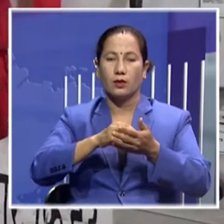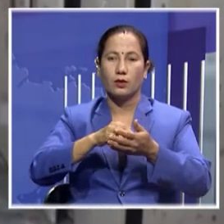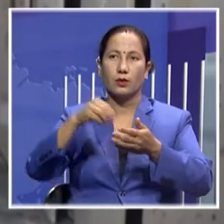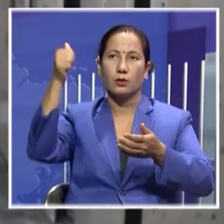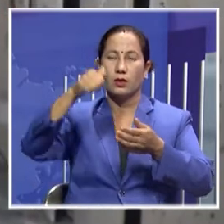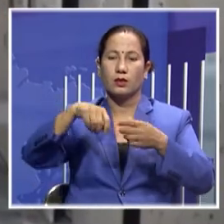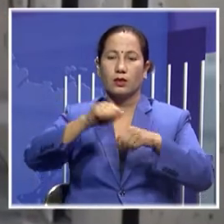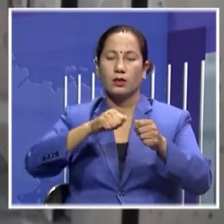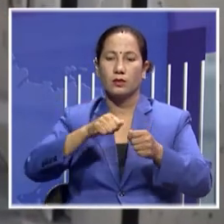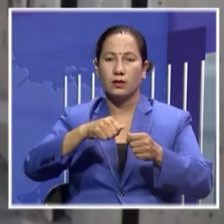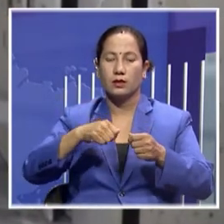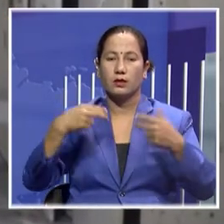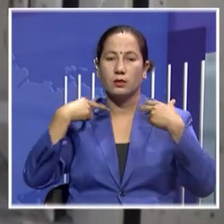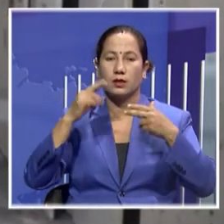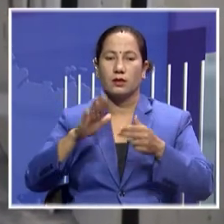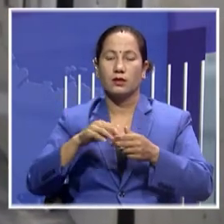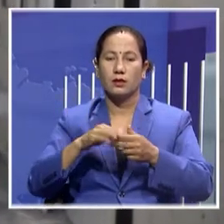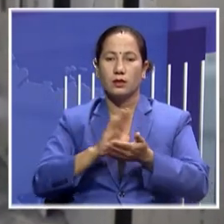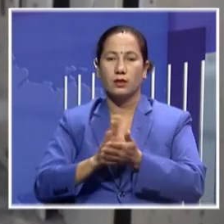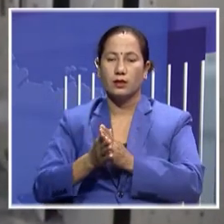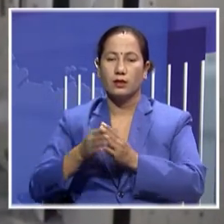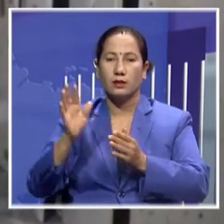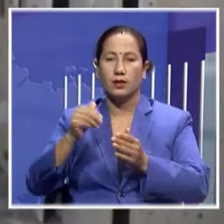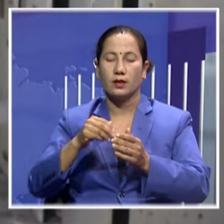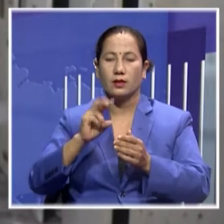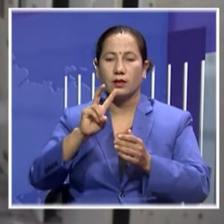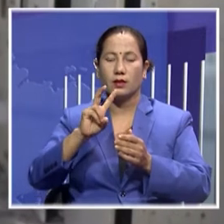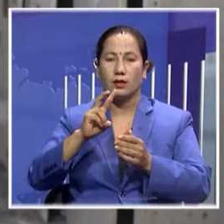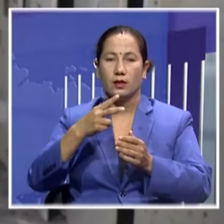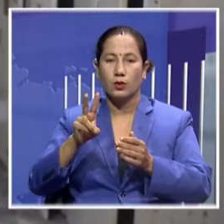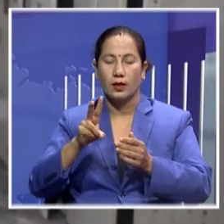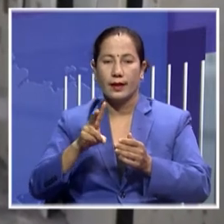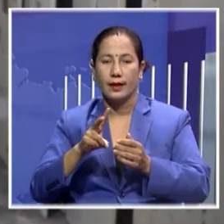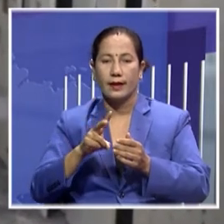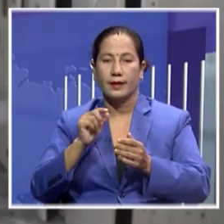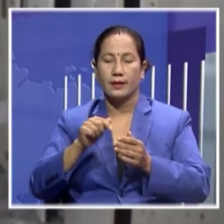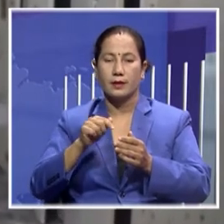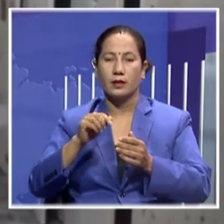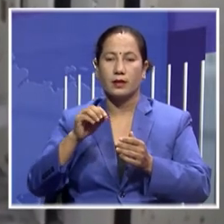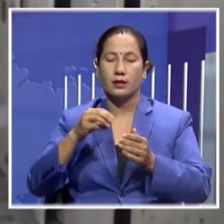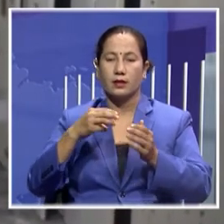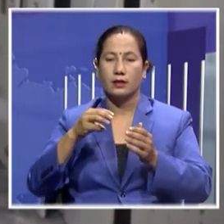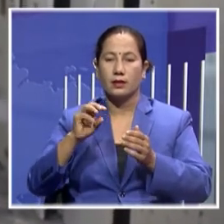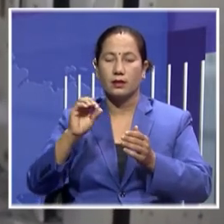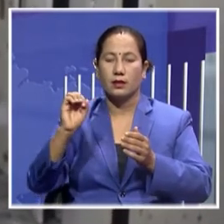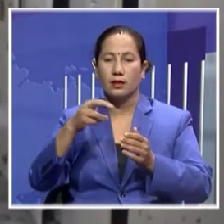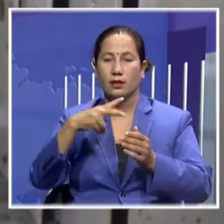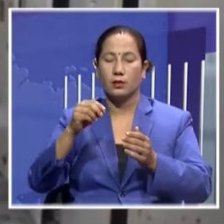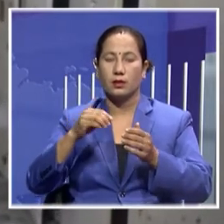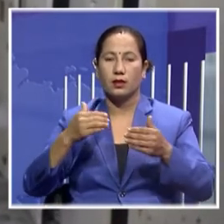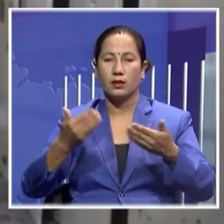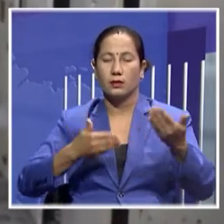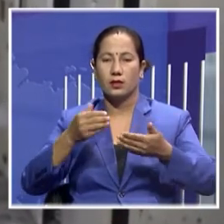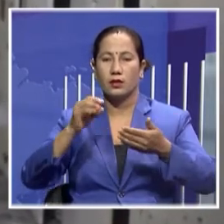छ। यो बैतडीबाट सप्लाई भएका दुईवटा फिडरहरू छन्, जसमा यो त्रिपुरा फिडर र बजार फिडर भनेर